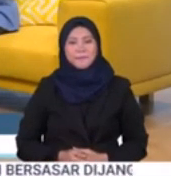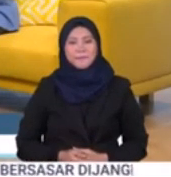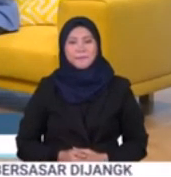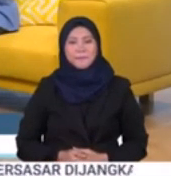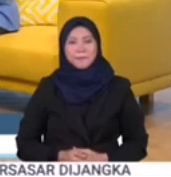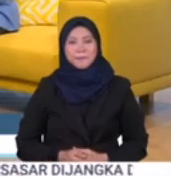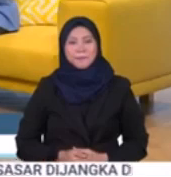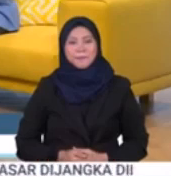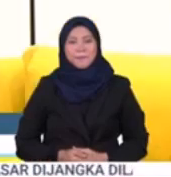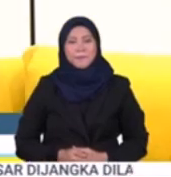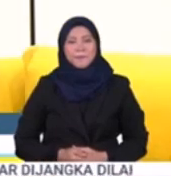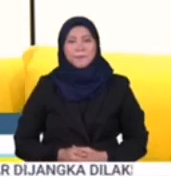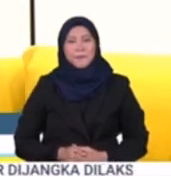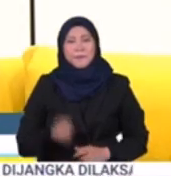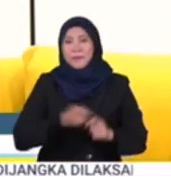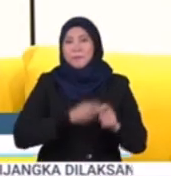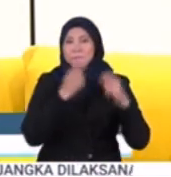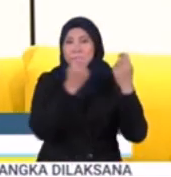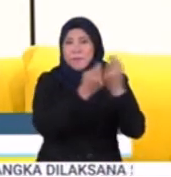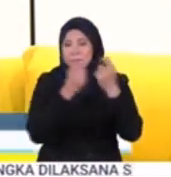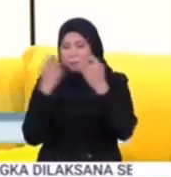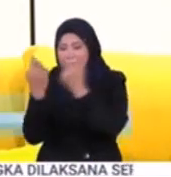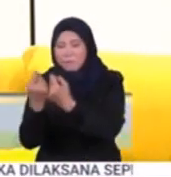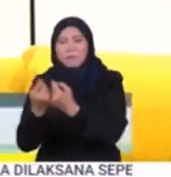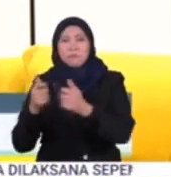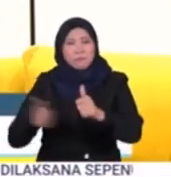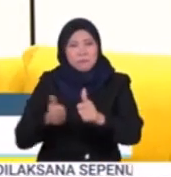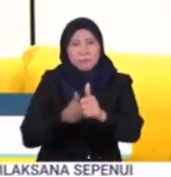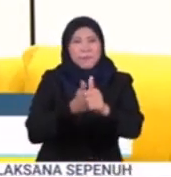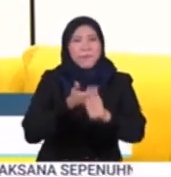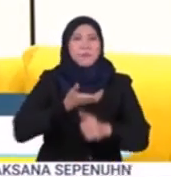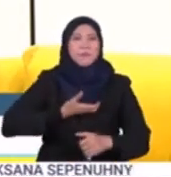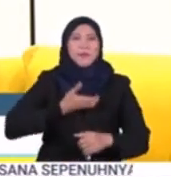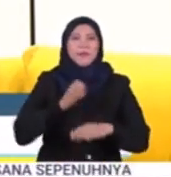semestinya setiap pasukan ingin membunuh